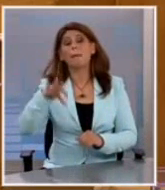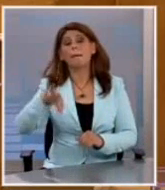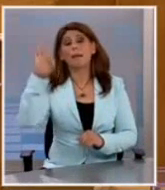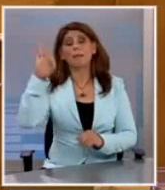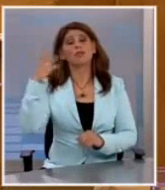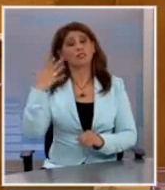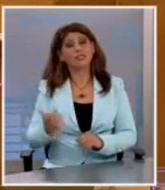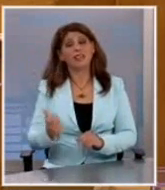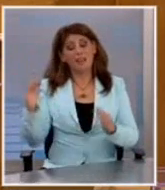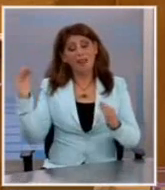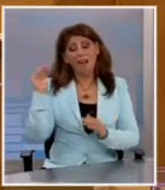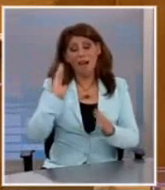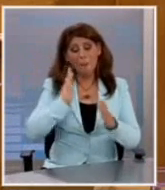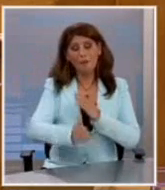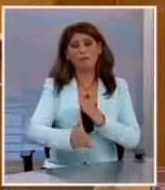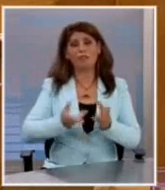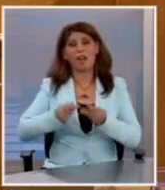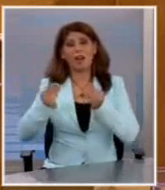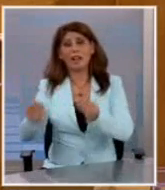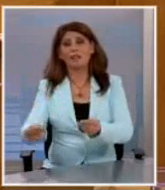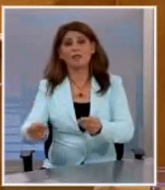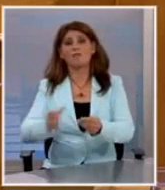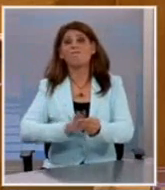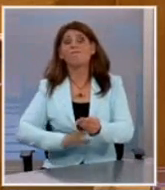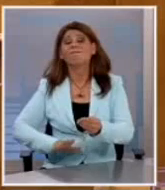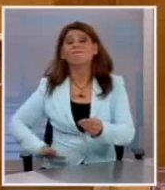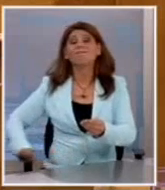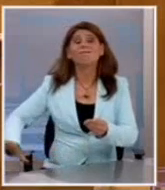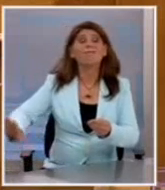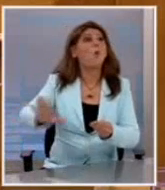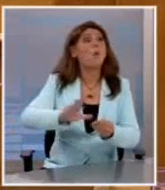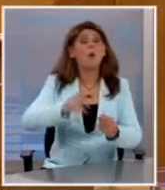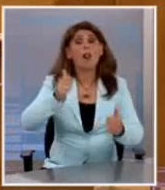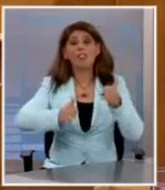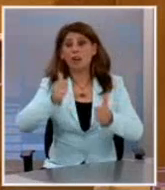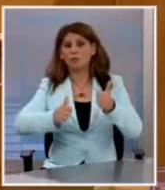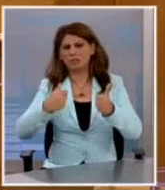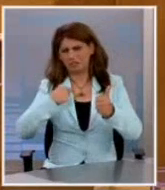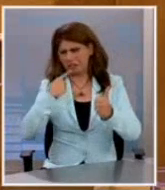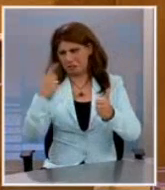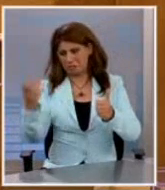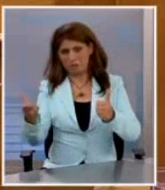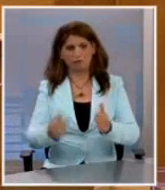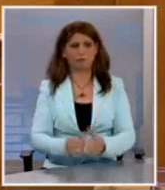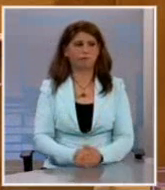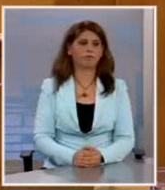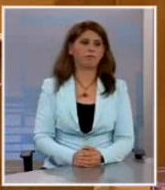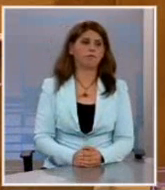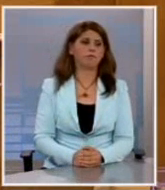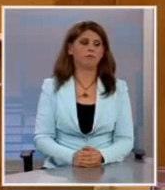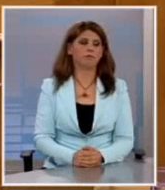να έχει γίνει απευθείας ανάθεση. Παντού έχουν γίνει διαγωνισμοί και να σας πω κάτι. Βεβαίως,